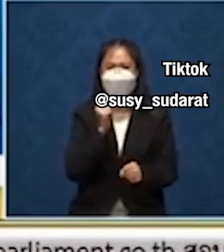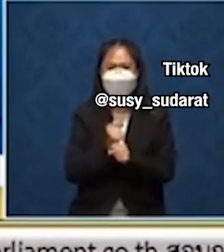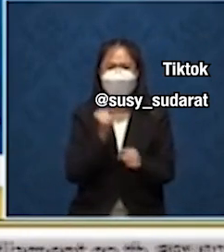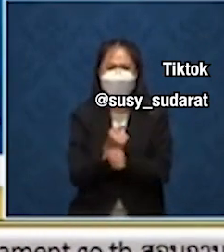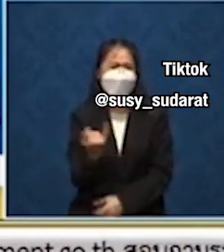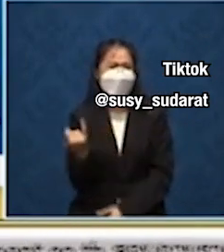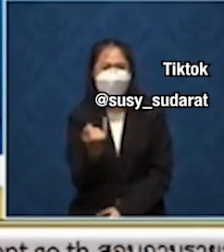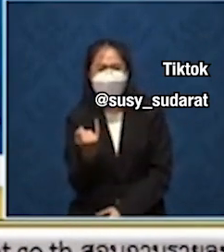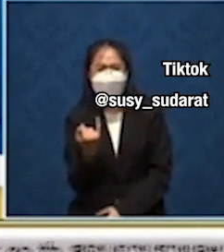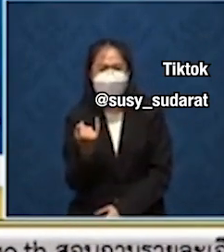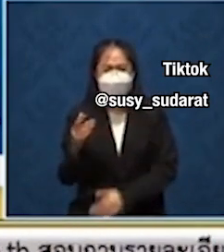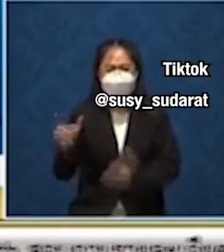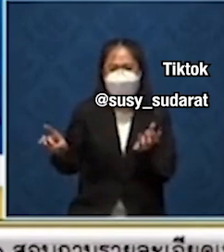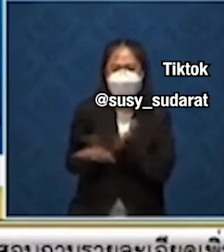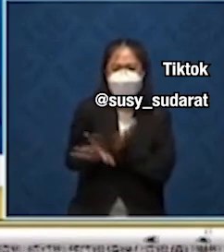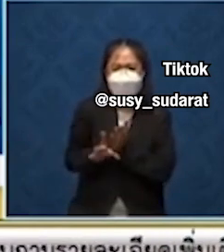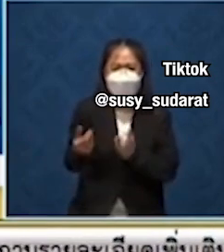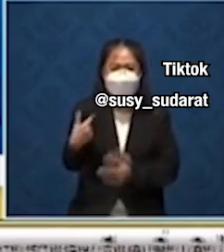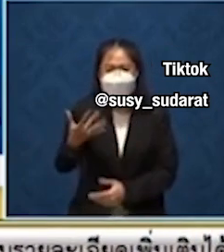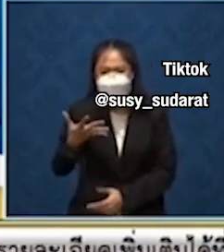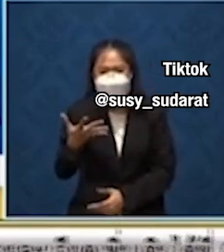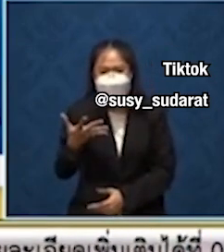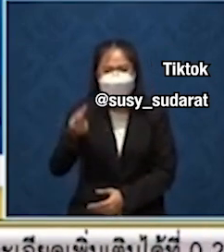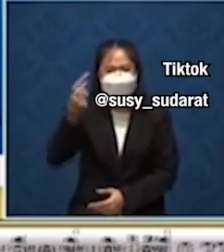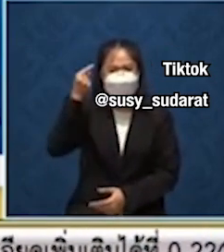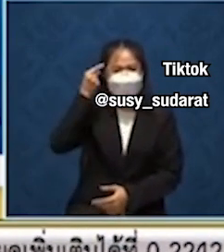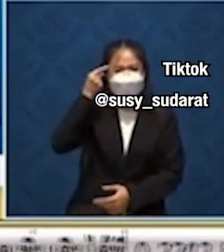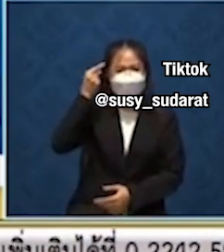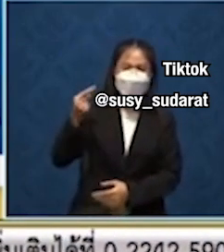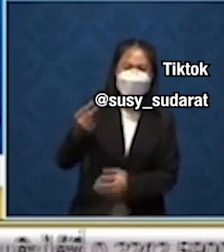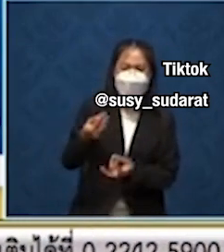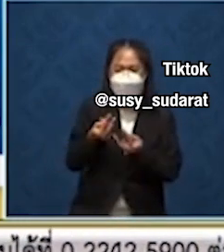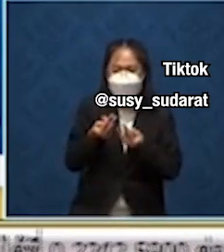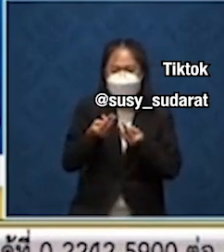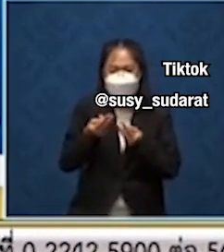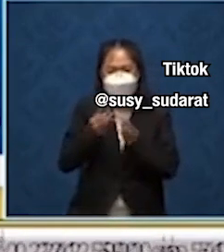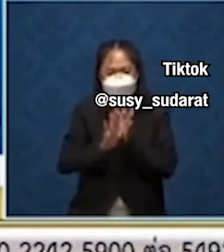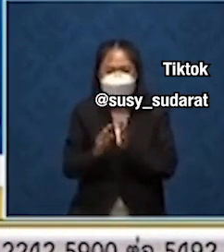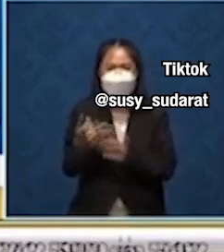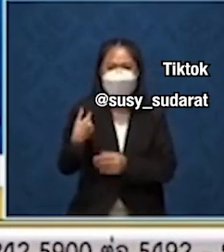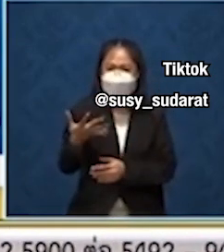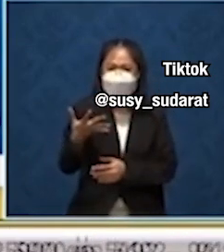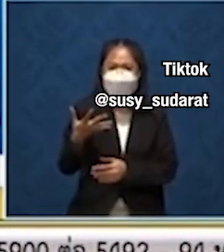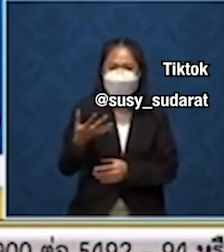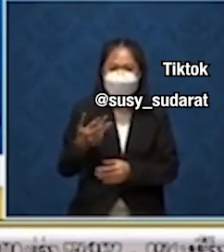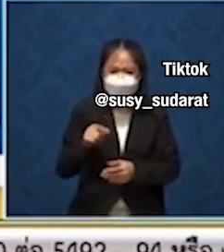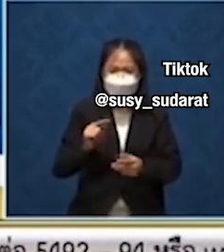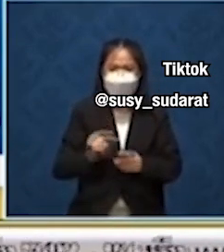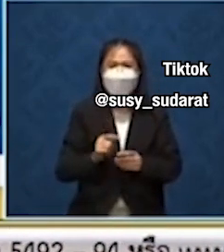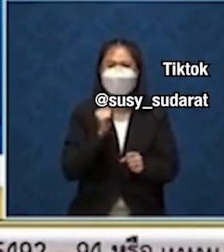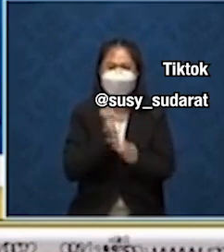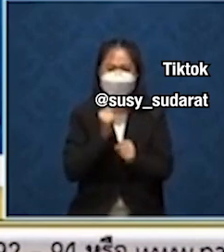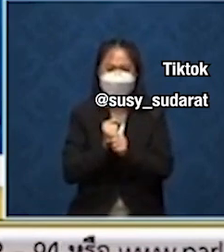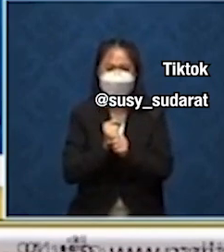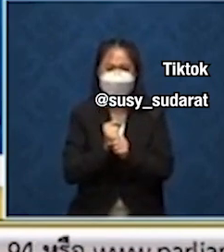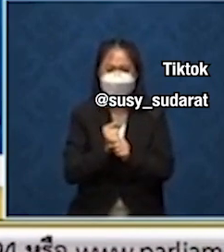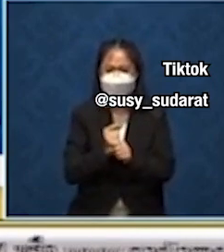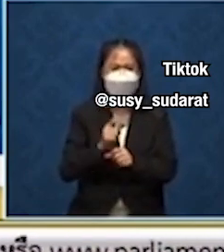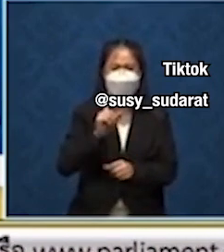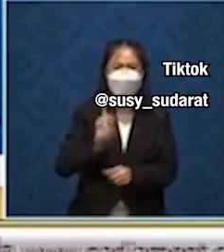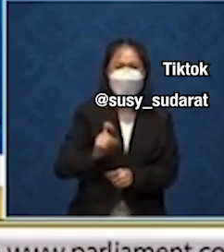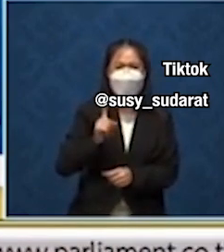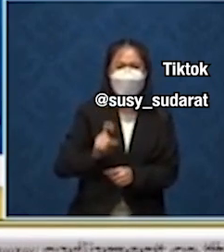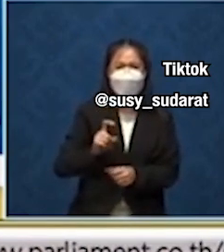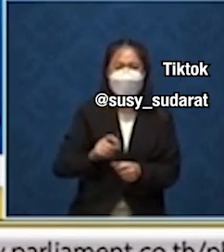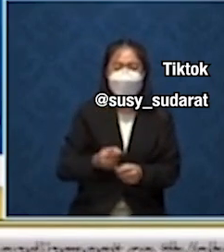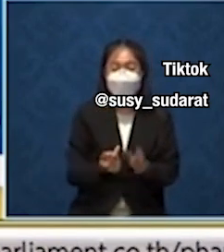ความยั่งยืนไร้การคิดอย่างรอบคอบและไม่เป็นระบบทั้งหมดนี้นำไปสู่การเปิดประเทศที่พังและเน่าที่สุดที่เคยมีมาโดยผ